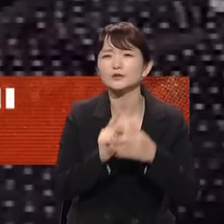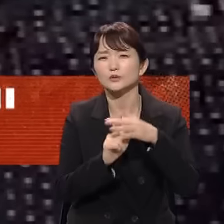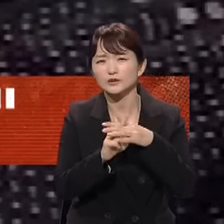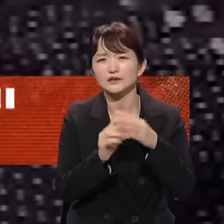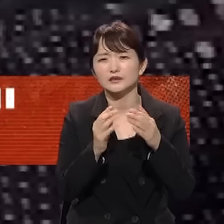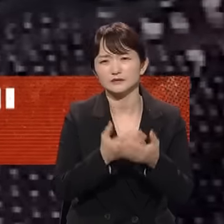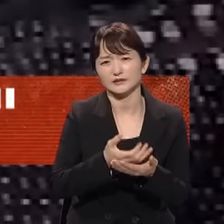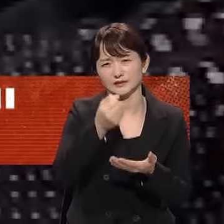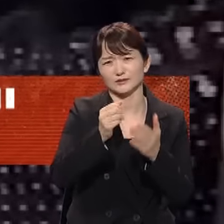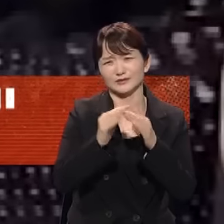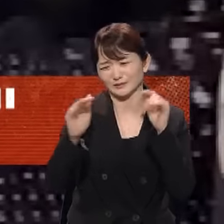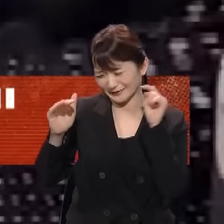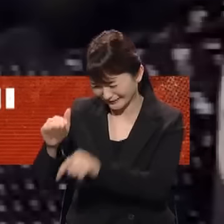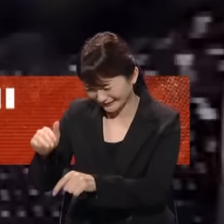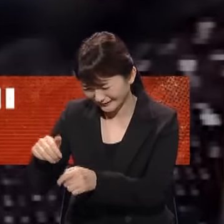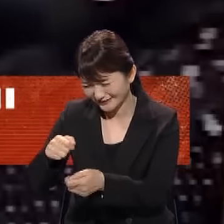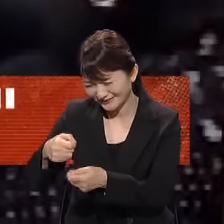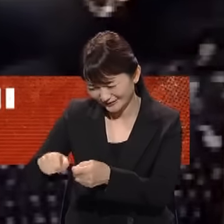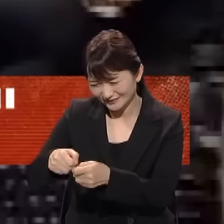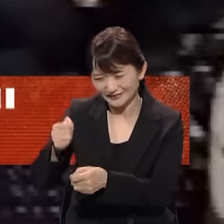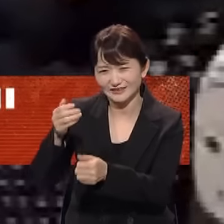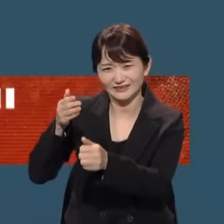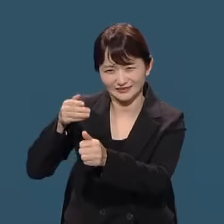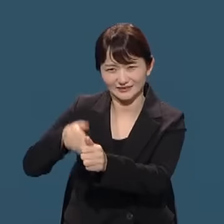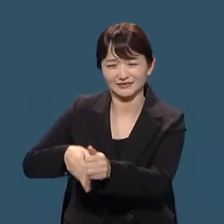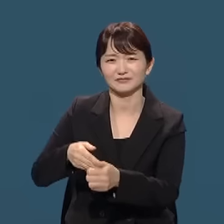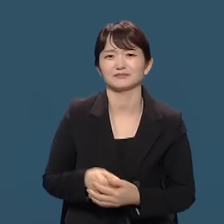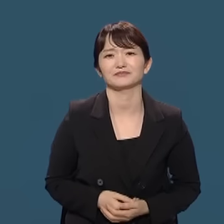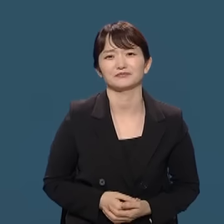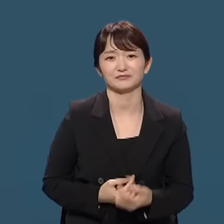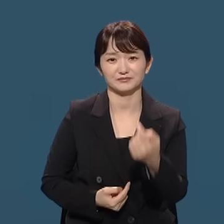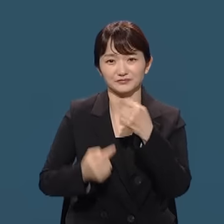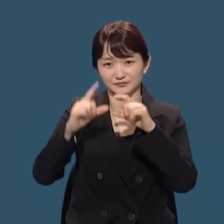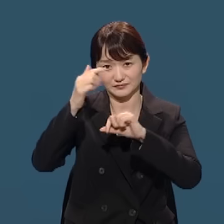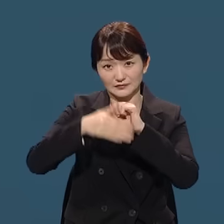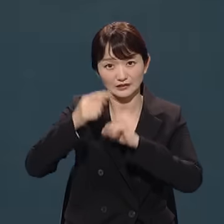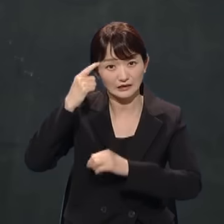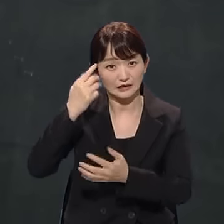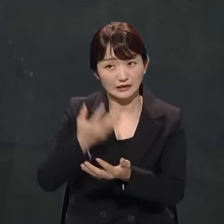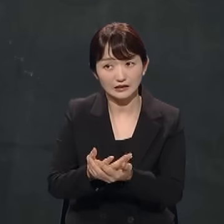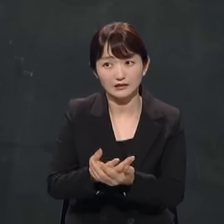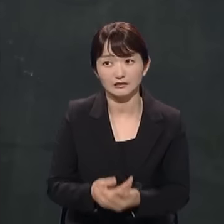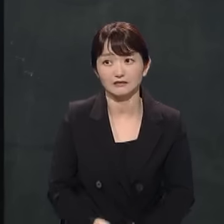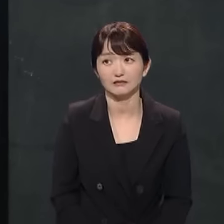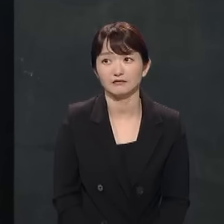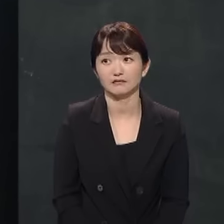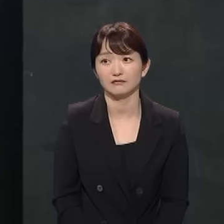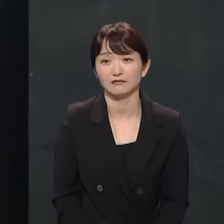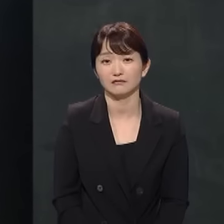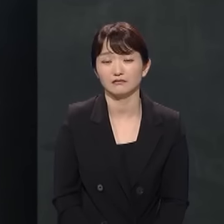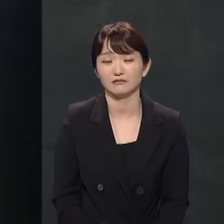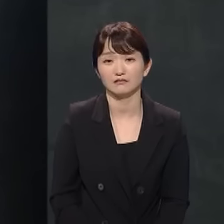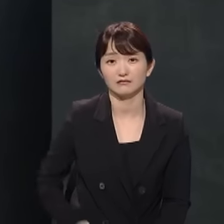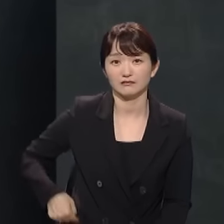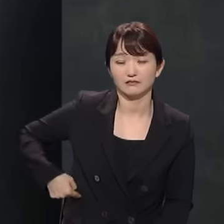다듬어라. 좋습니다. 이번엔 제보 사진 충격적입니다. 만나보시죠. 자, 허리를